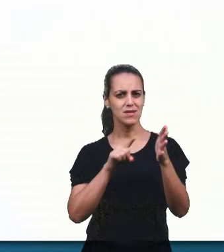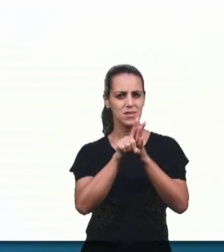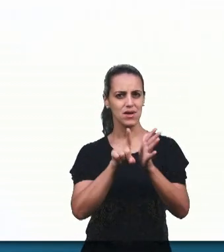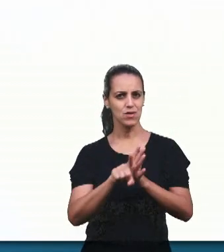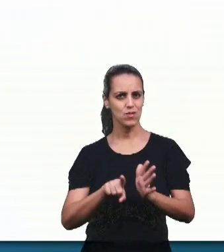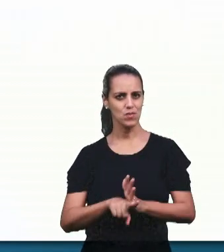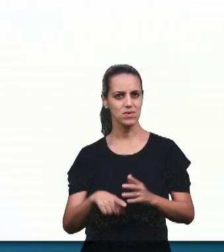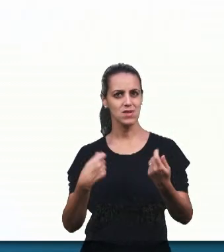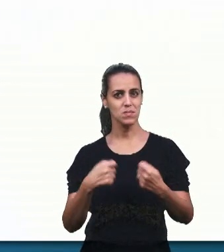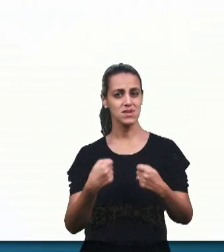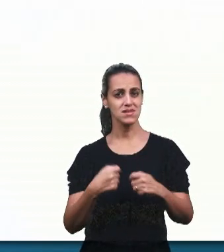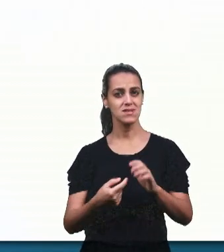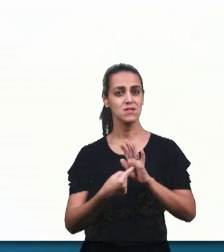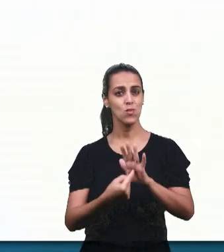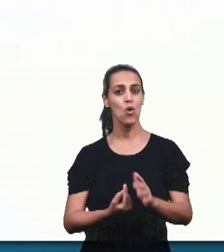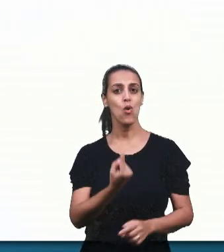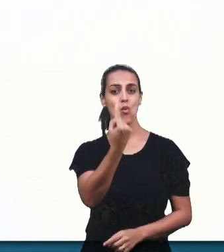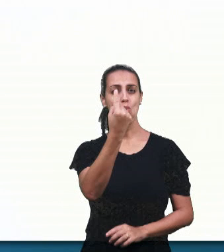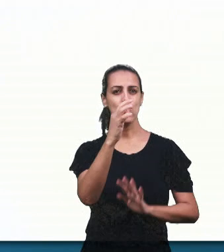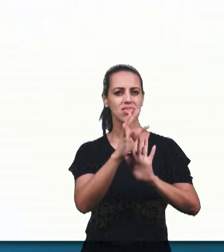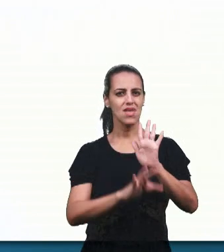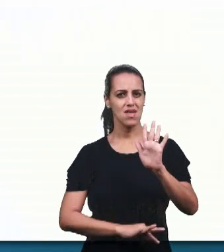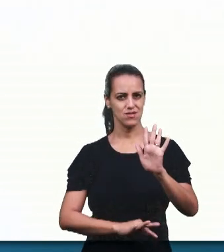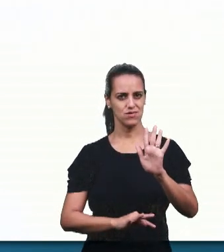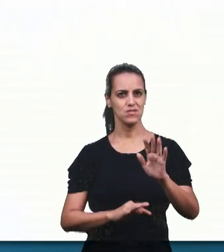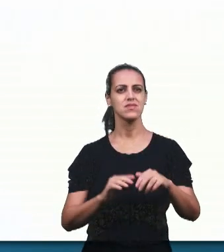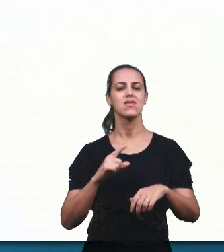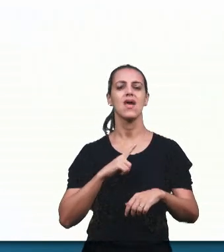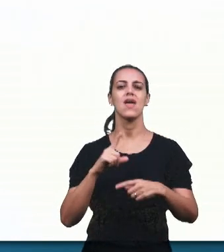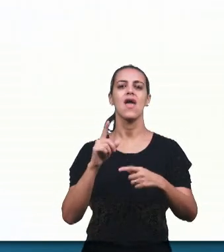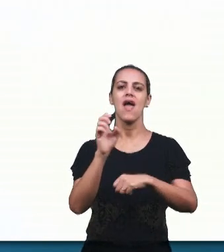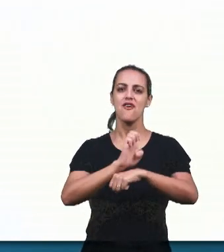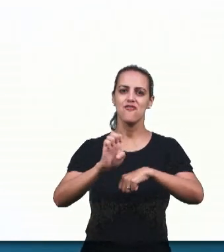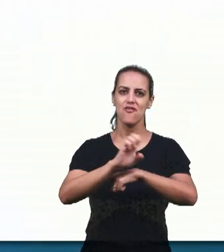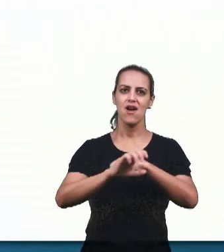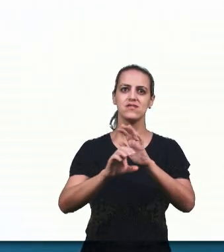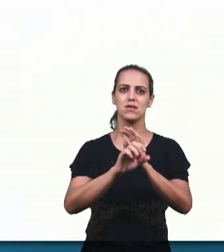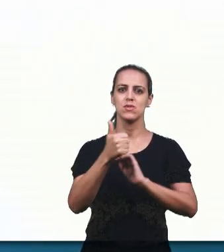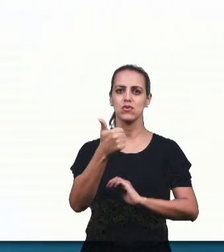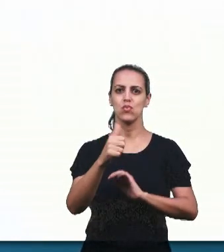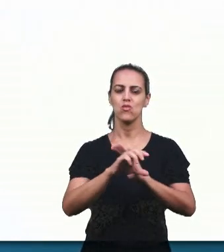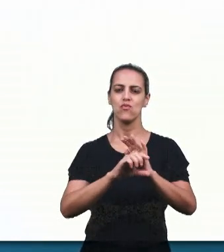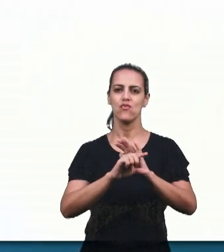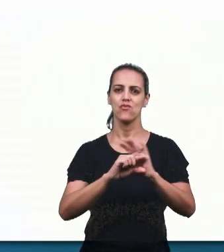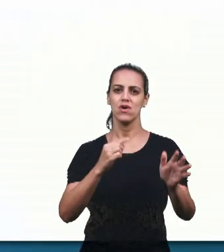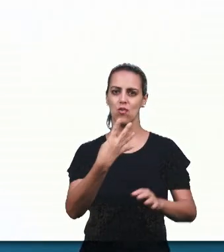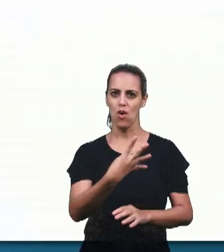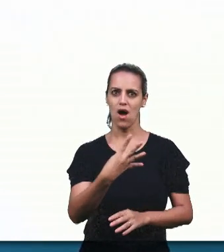textes ci-dessus. Nous avons le texte Éphésiens 1,4, Galates 1,15, 1